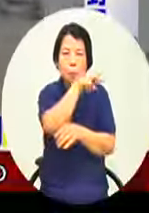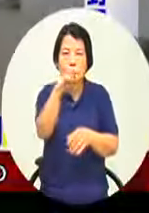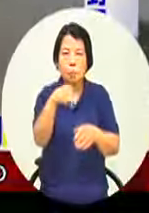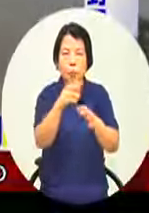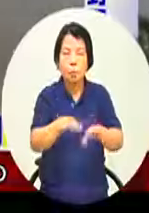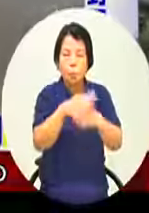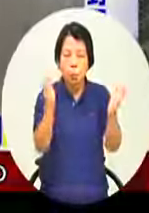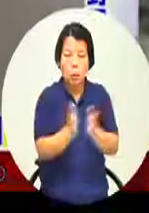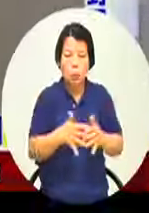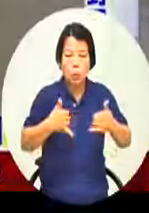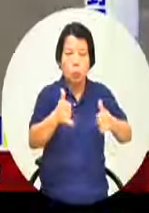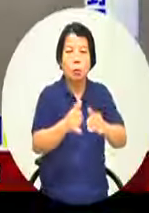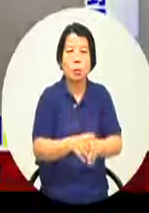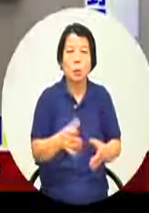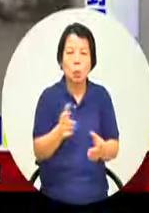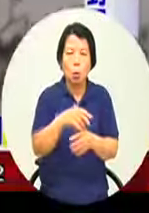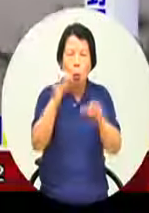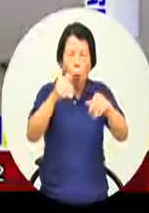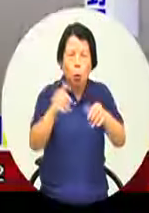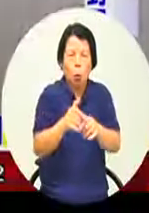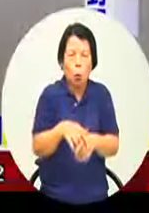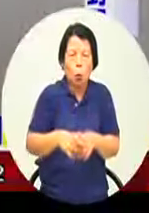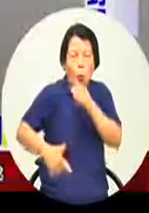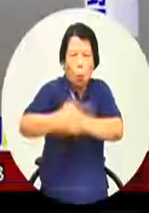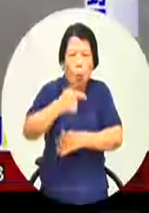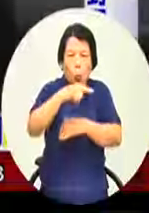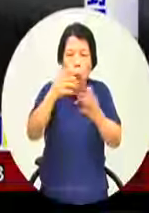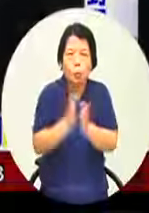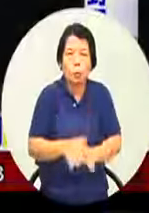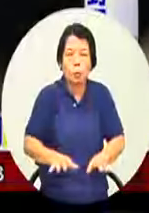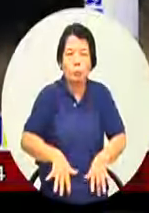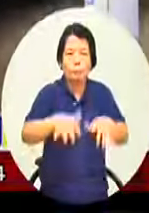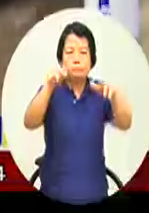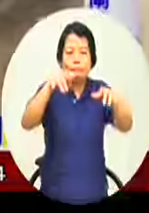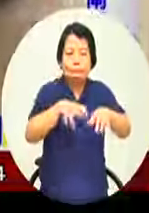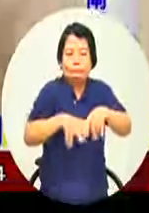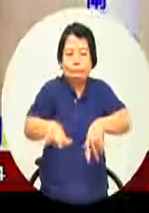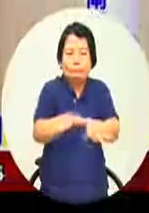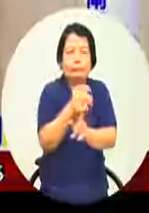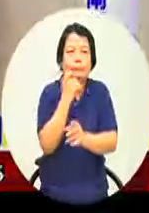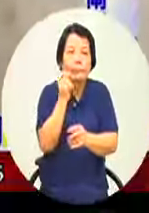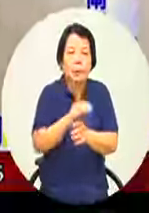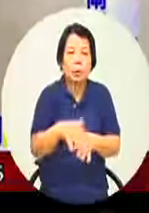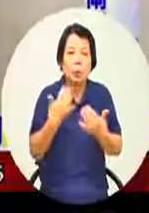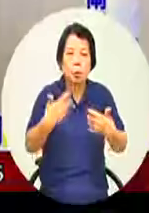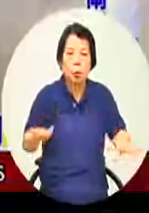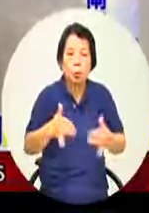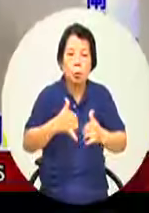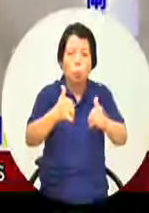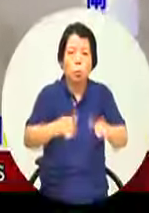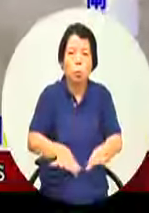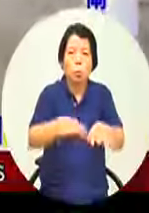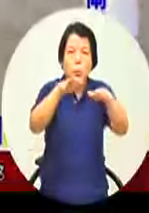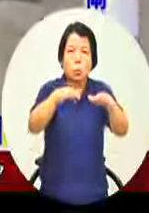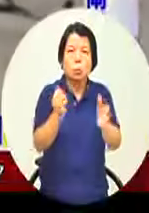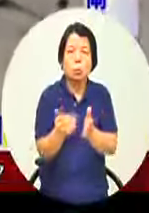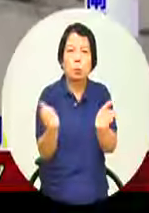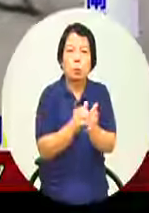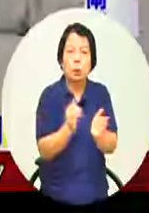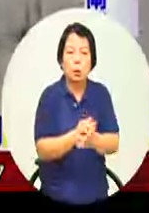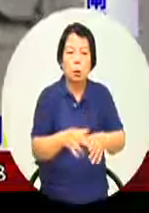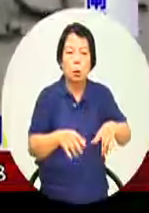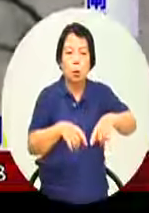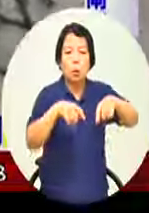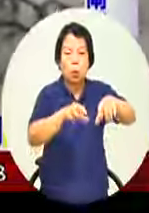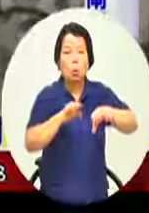整个马路因为雨来的太急，根本是无法宣泄，不少道路的这个积水都已经到达半个轮胎